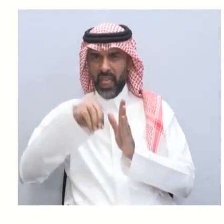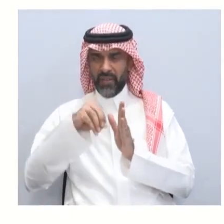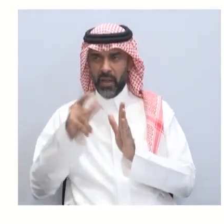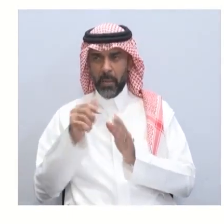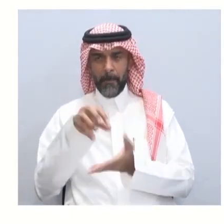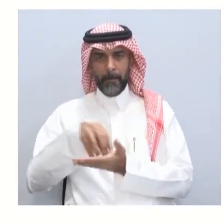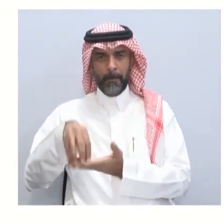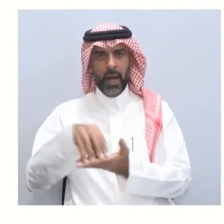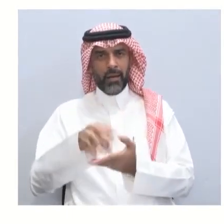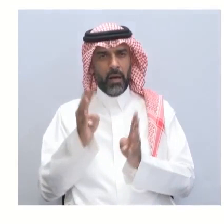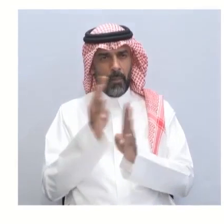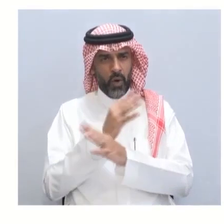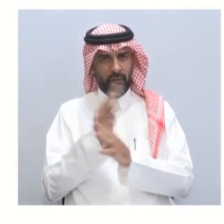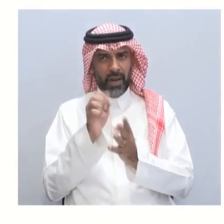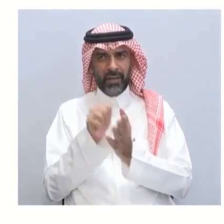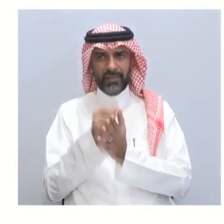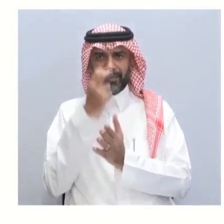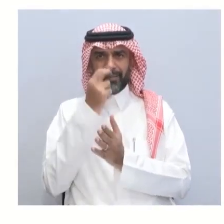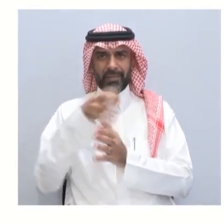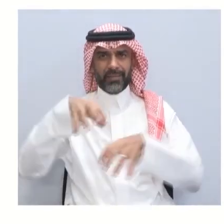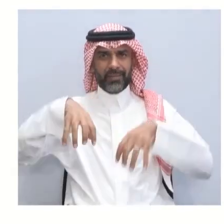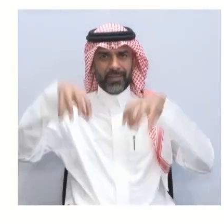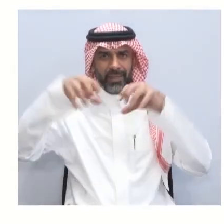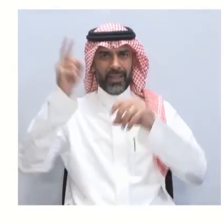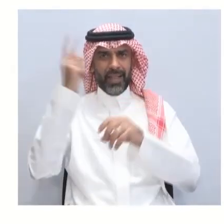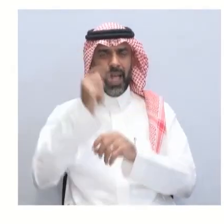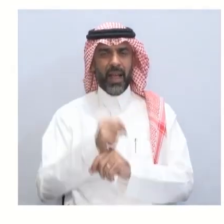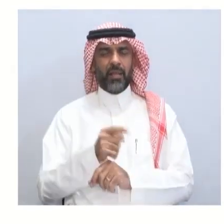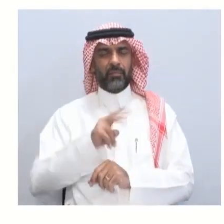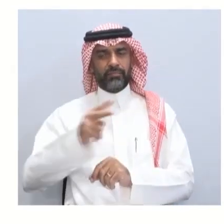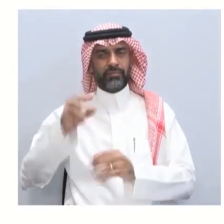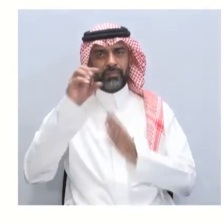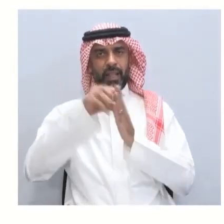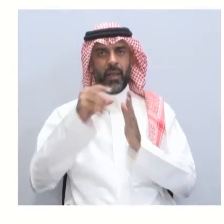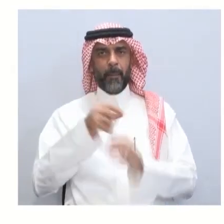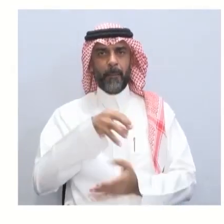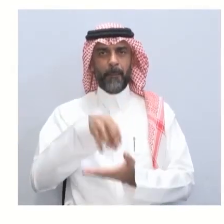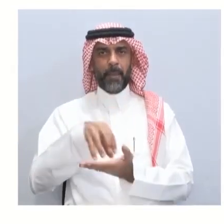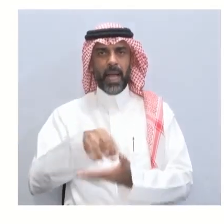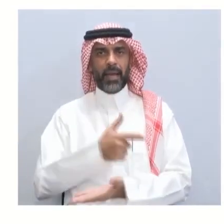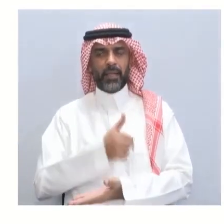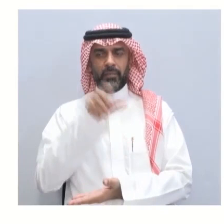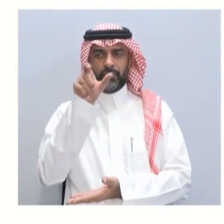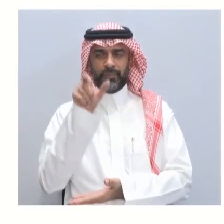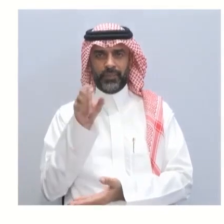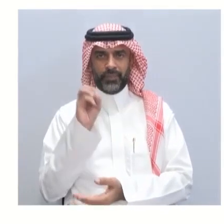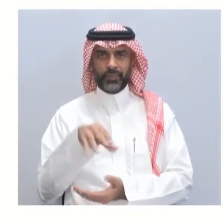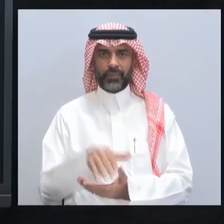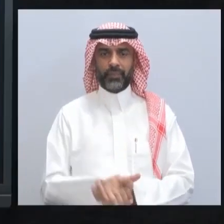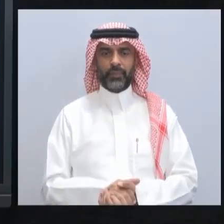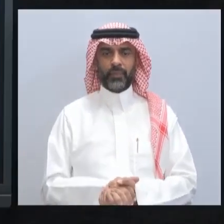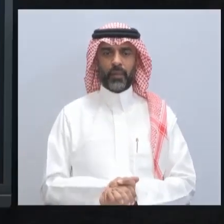وبولي فارد رياض بحيث ان ناخذها من تكست اذا هذه هي الخطوات الثلاثه والاربع خطوات